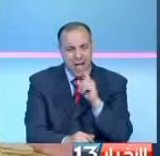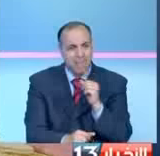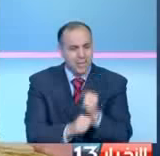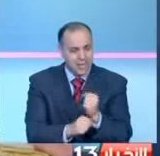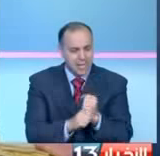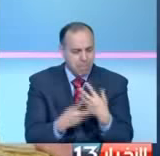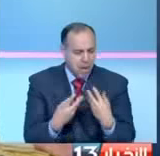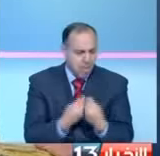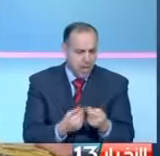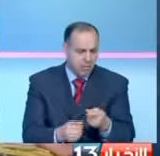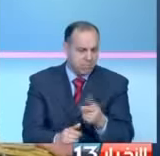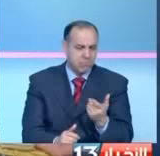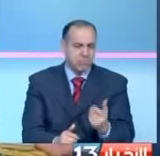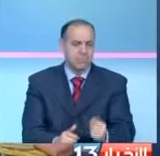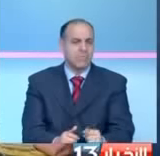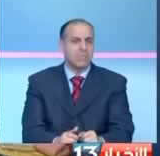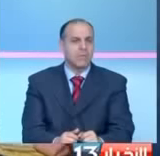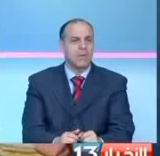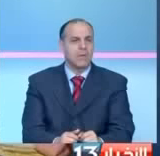يخدموا مع بعضهم